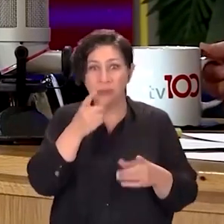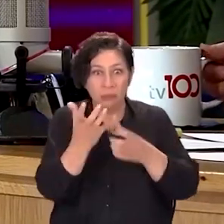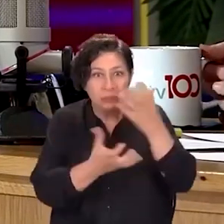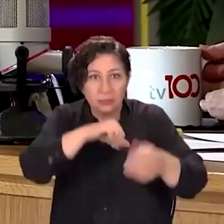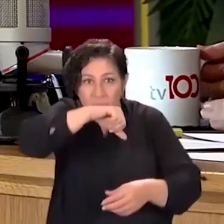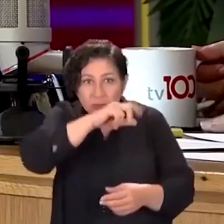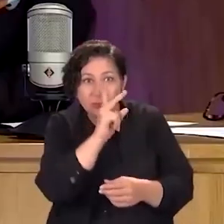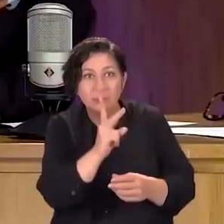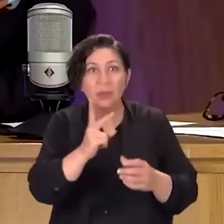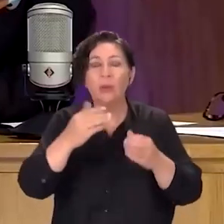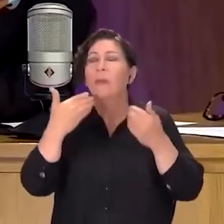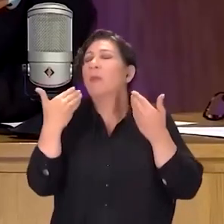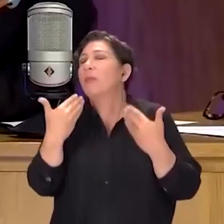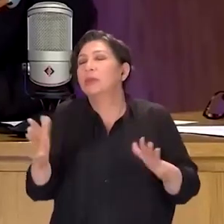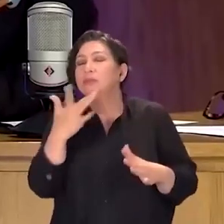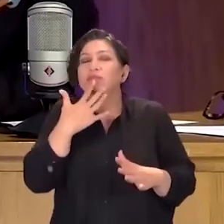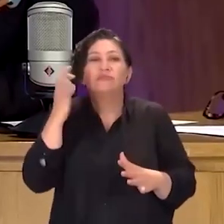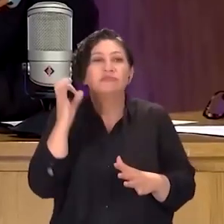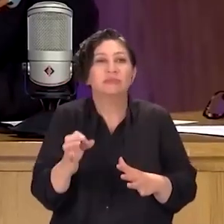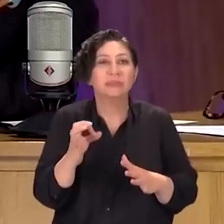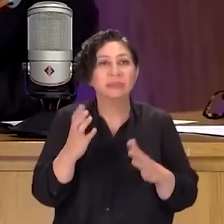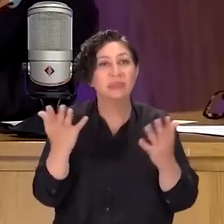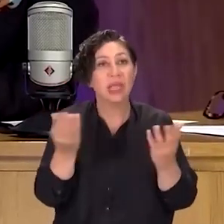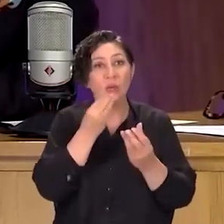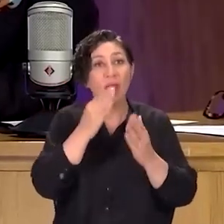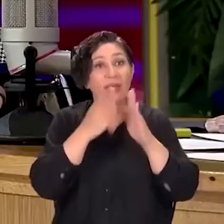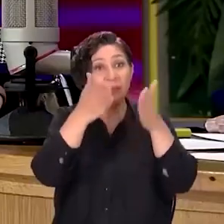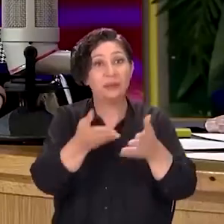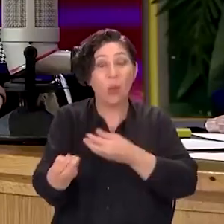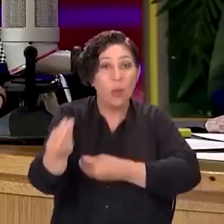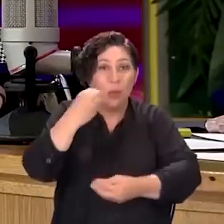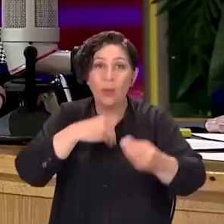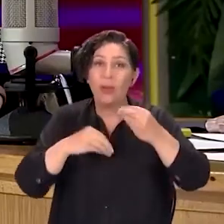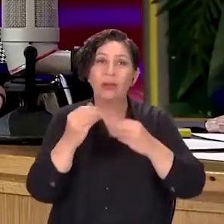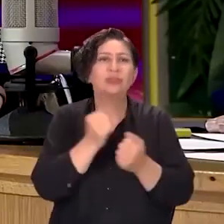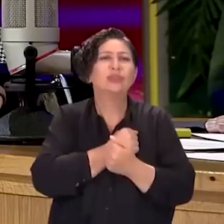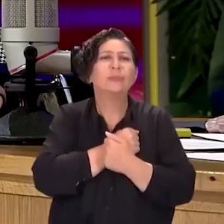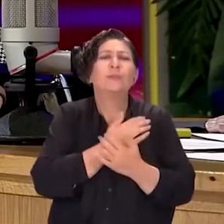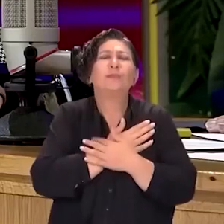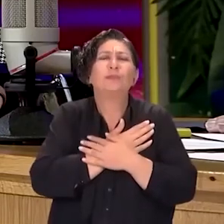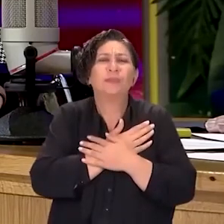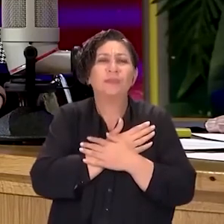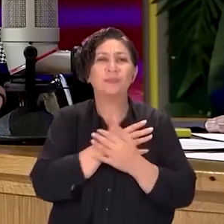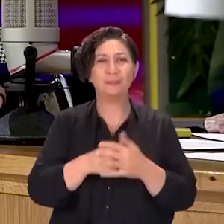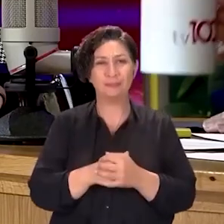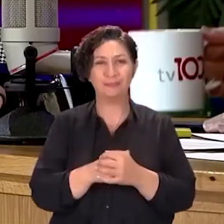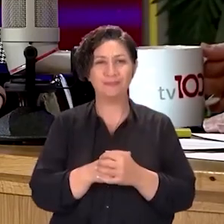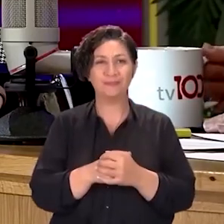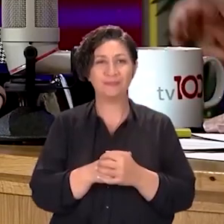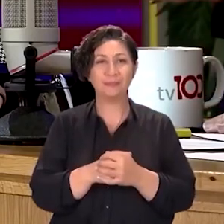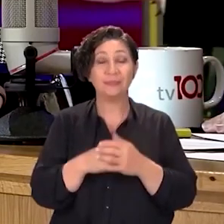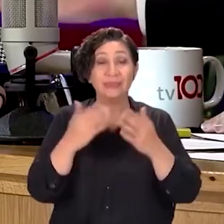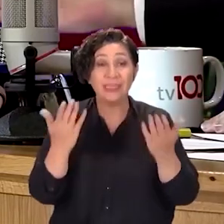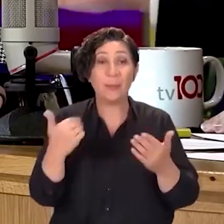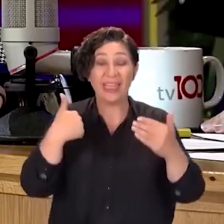bunu yaptın demiştin. Evet. Ben... Ne yiyorduk senin evde? Evet, evet. Ay canım benim. Şimdi